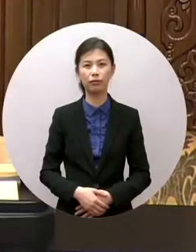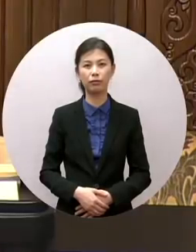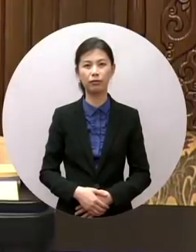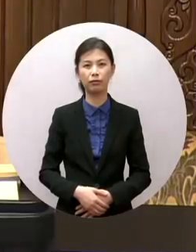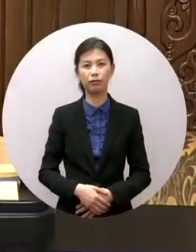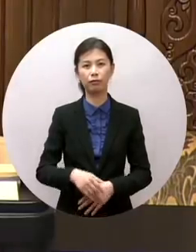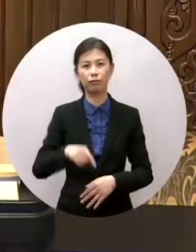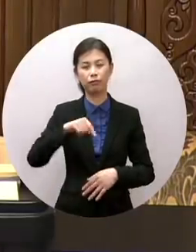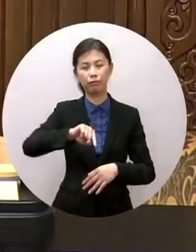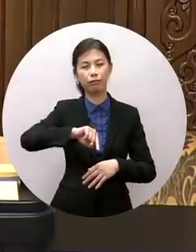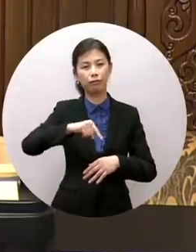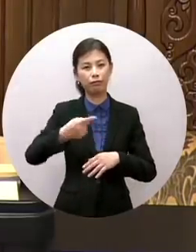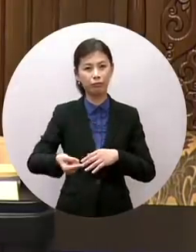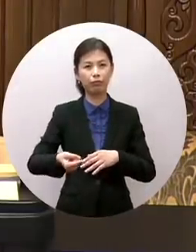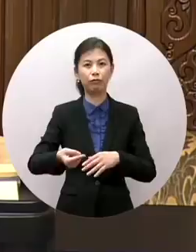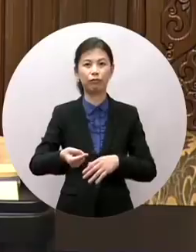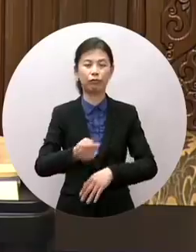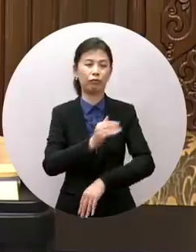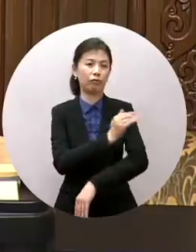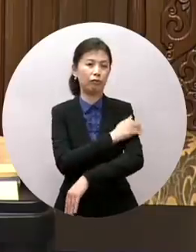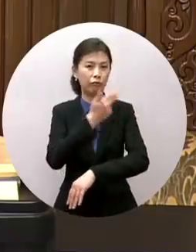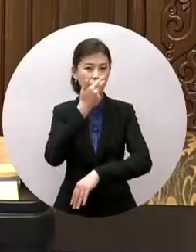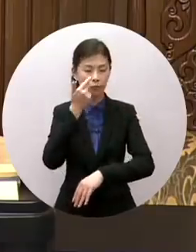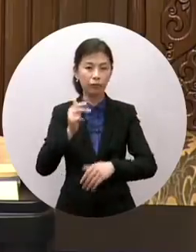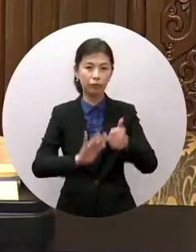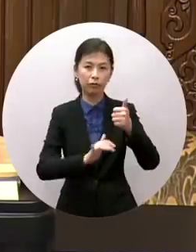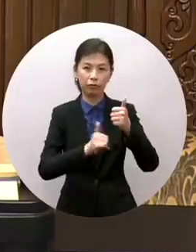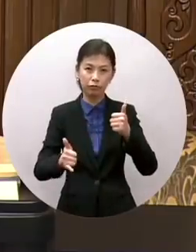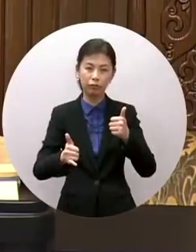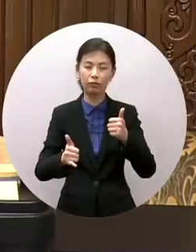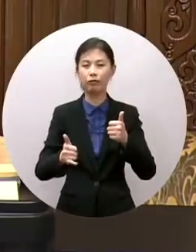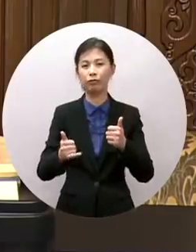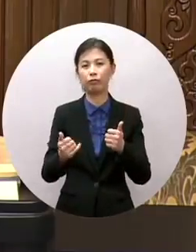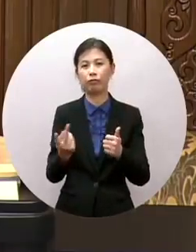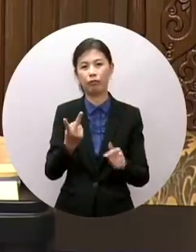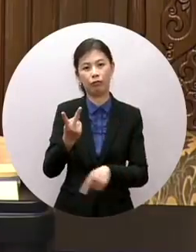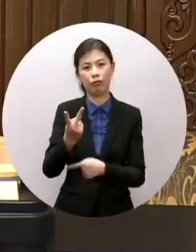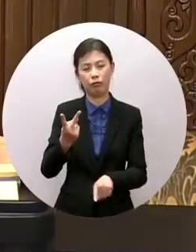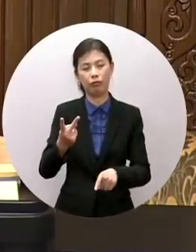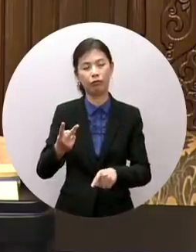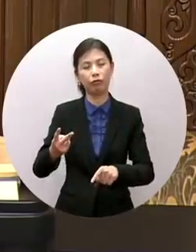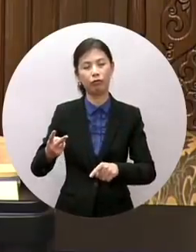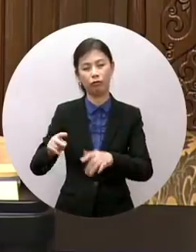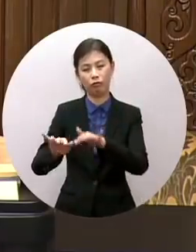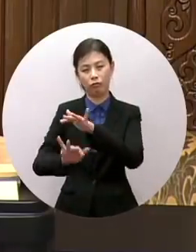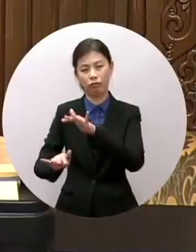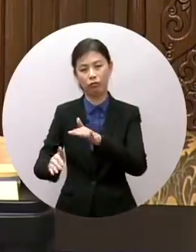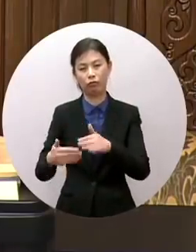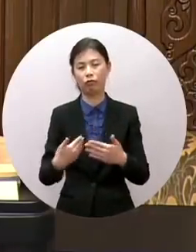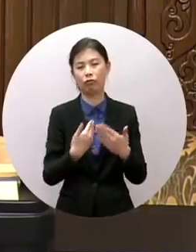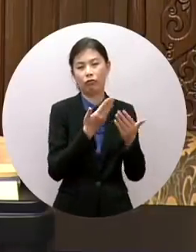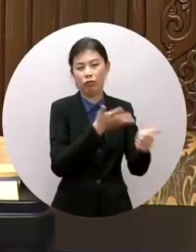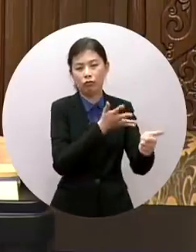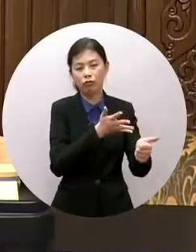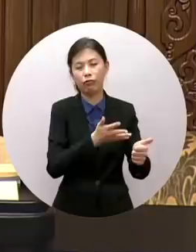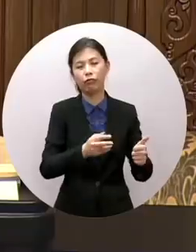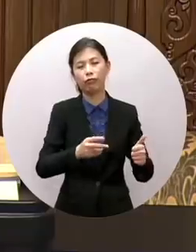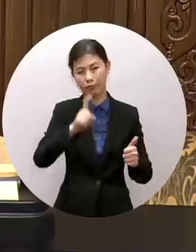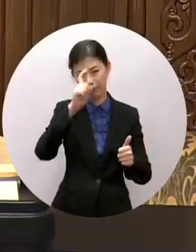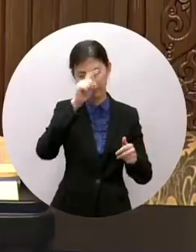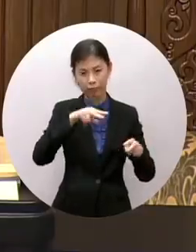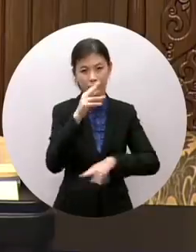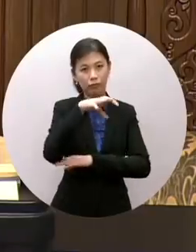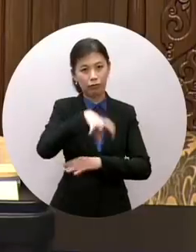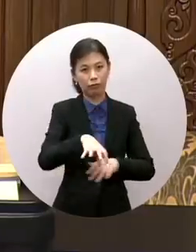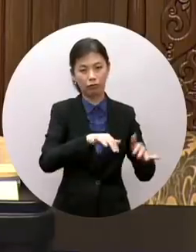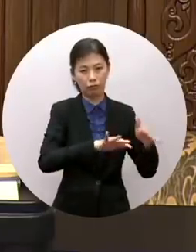张宏禄委员、陈爱素美委员之质询，均已书面提出，请行政院书面答复，并列入记录，刊登公